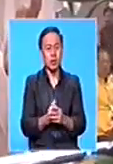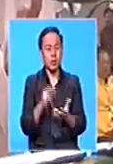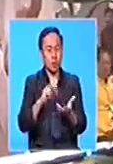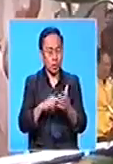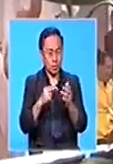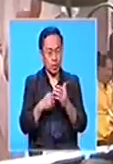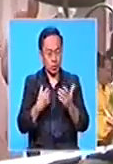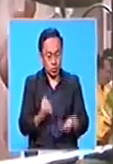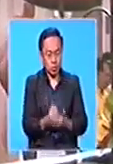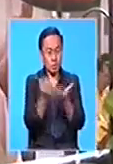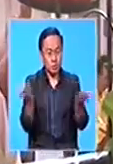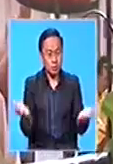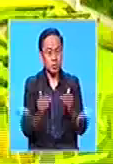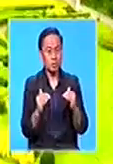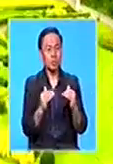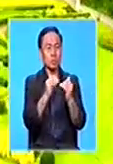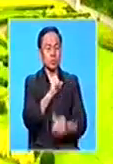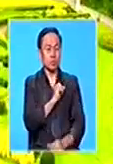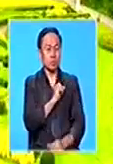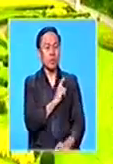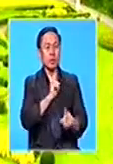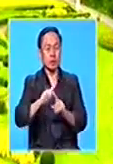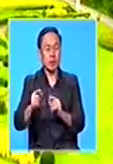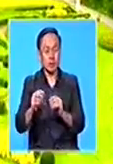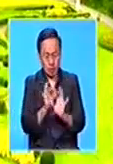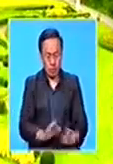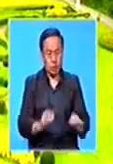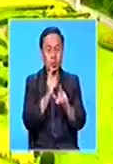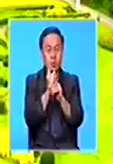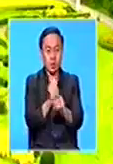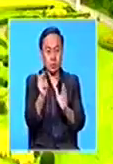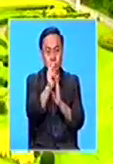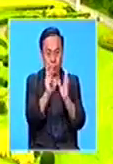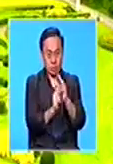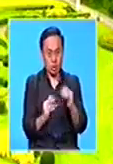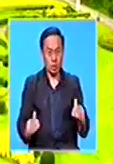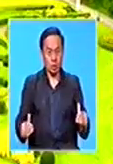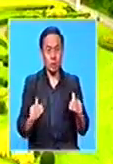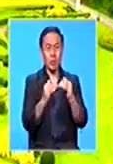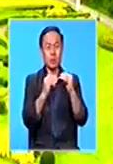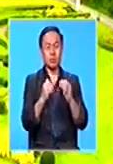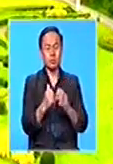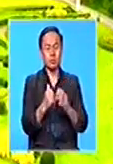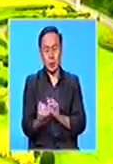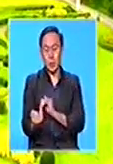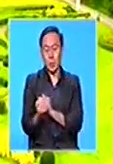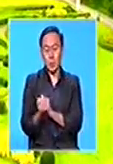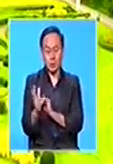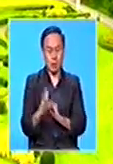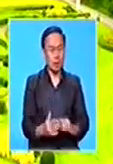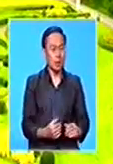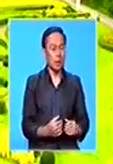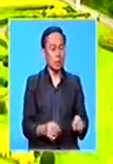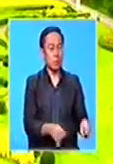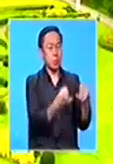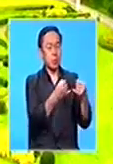องค์ก็ต้องทรงสนับสนุนนะครับทุกอย่างต้องอยู่ภายใต้กฎหมายเดียวกันนะครับจะเลือกปฏิบัติใดๆไม่ได้นะไม่งั้นอีกฝ่ายก็